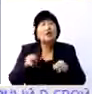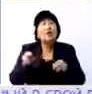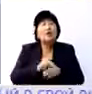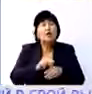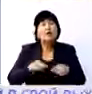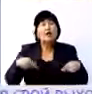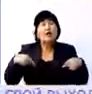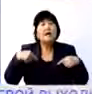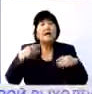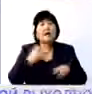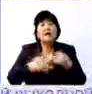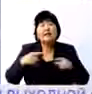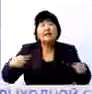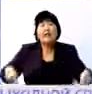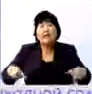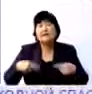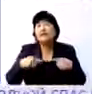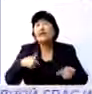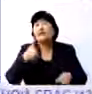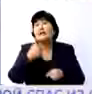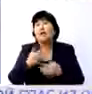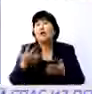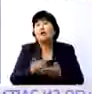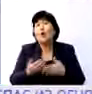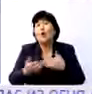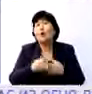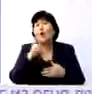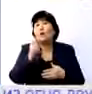ремонту инвалидных колясок и так далее. Наше главное достижение